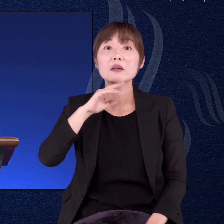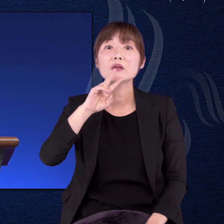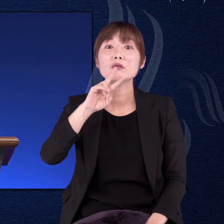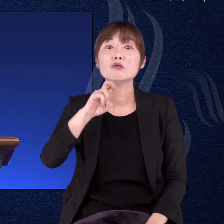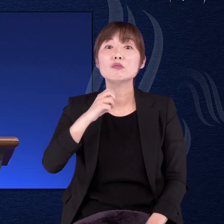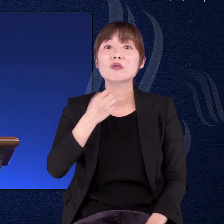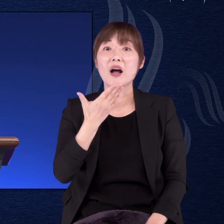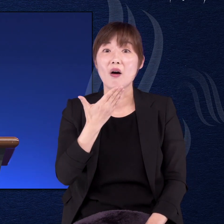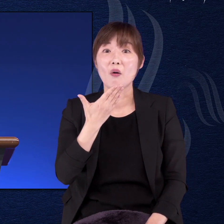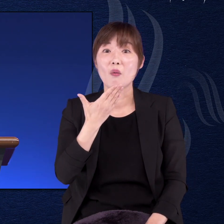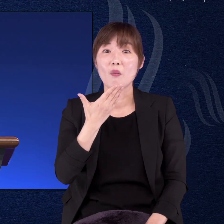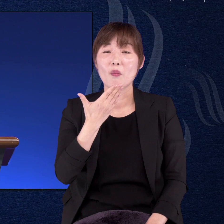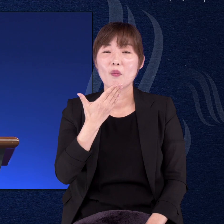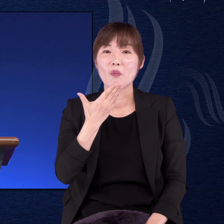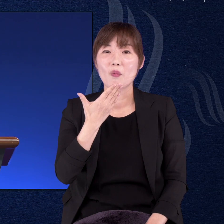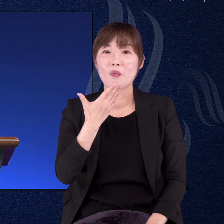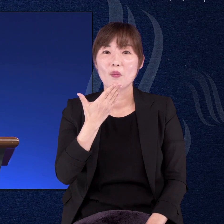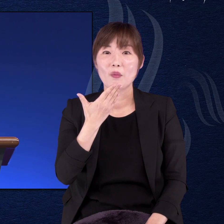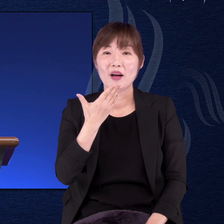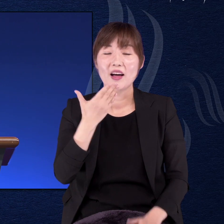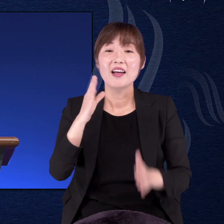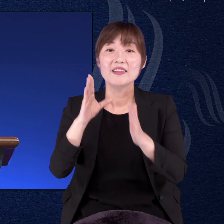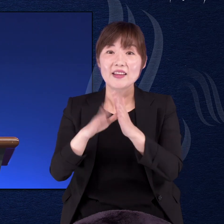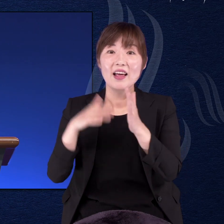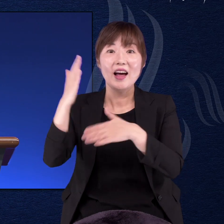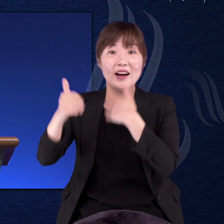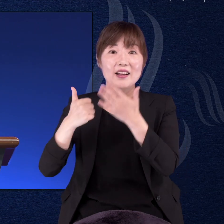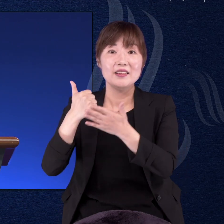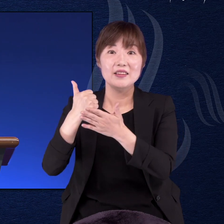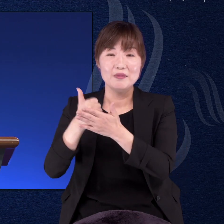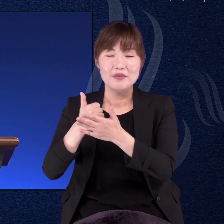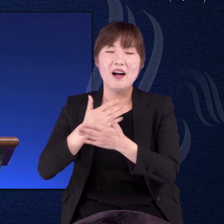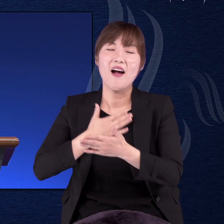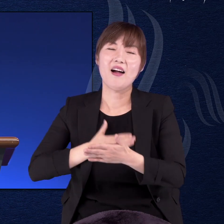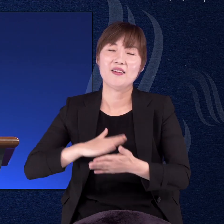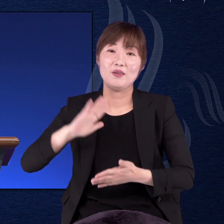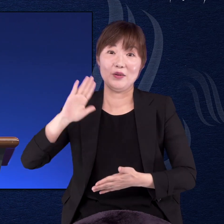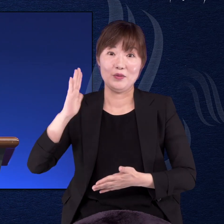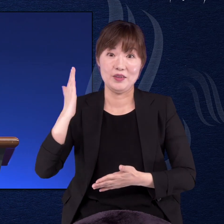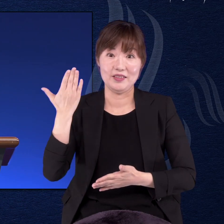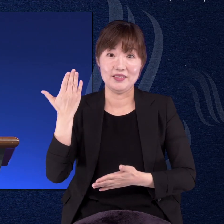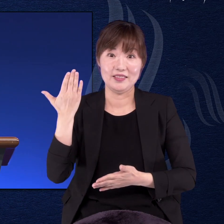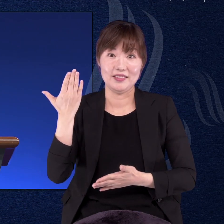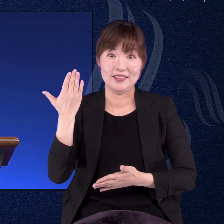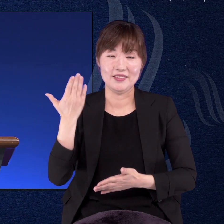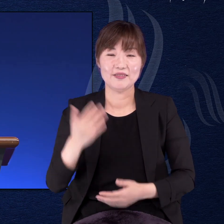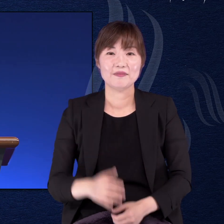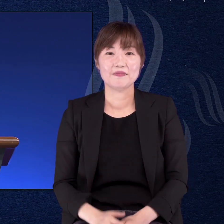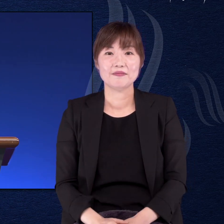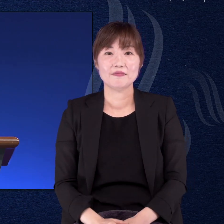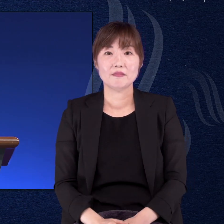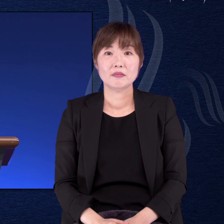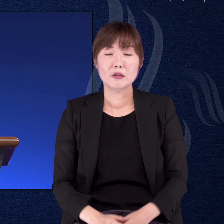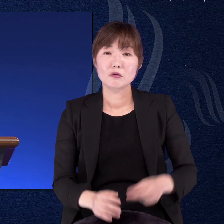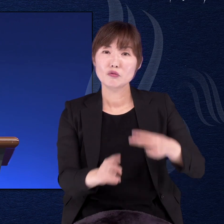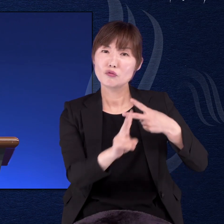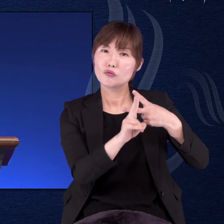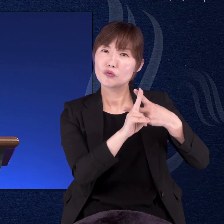중2 때부터 얼마나 많은 세월이 흘렀는데 왜 하나님을 제대로 몰랐을까요?